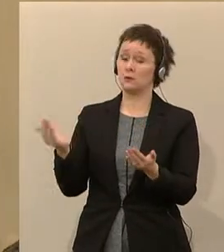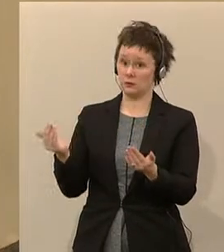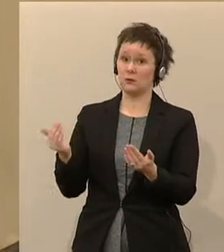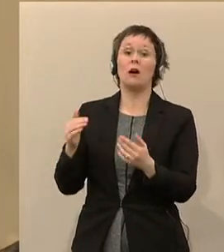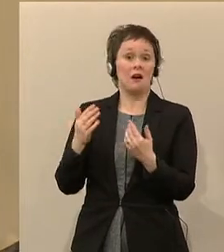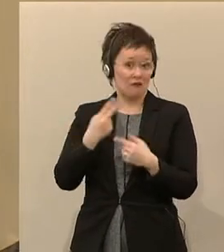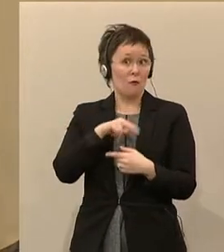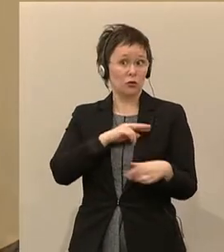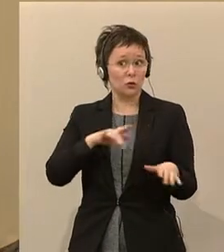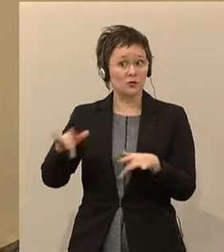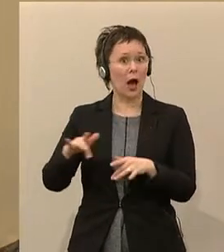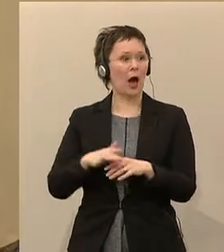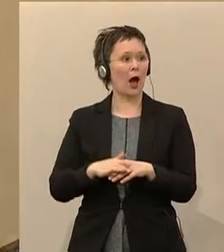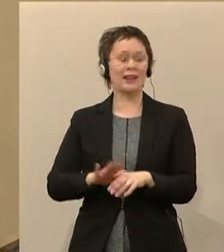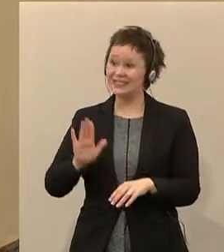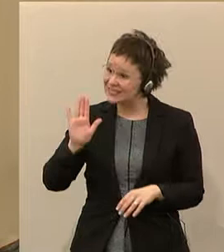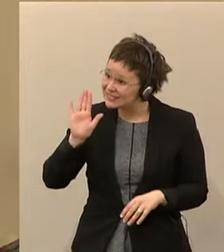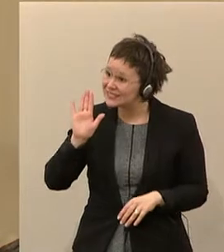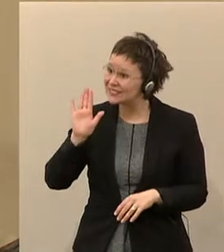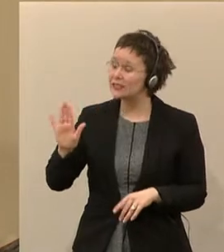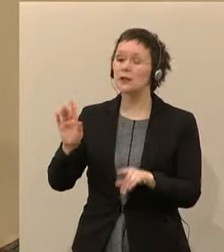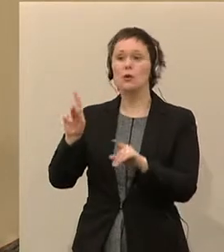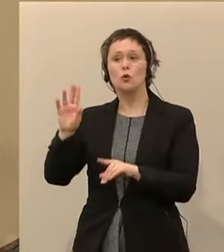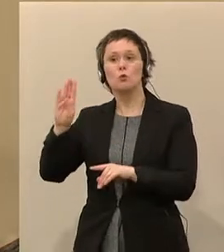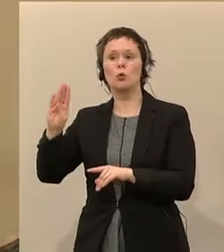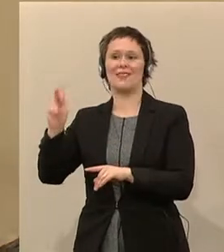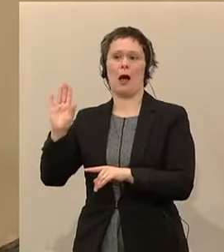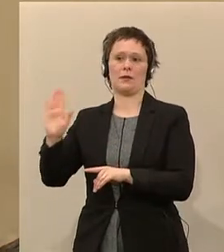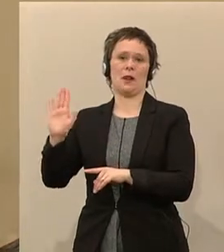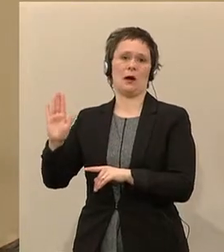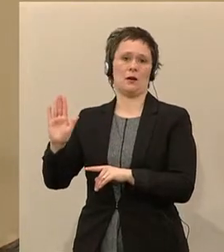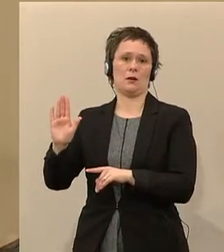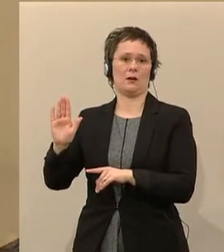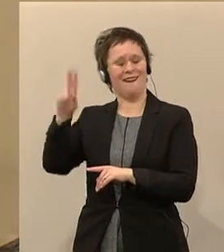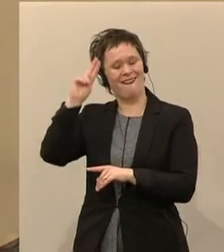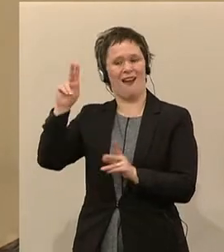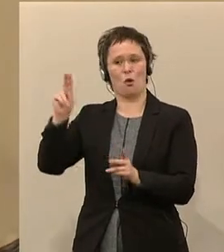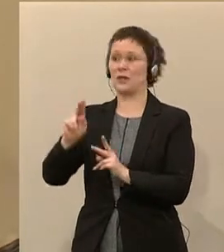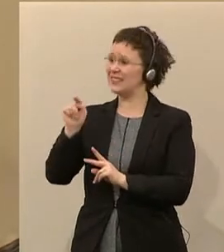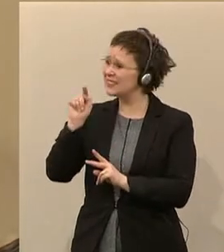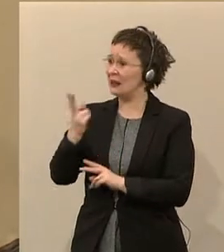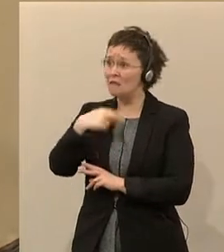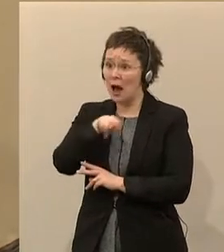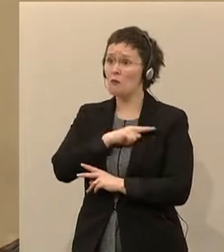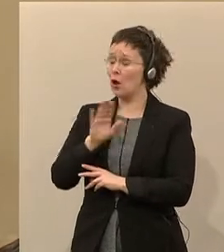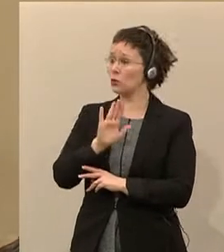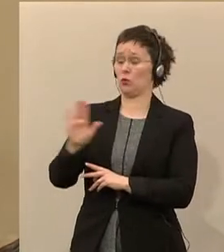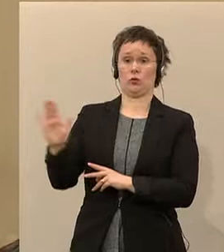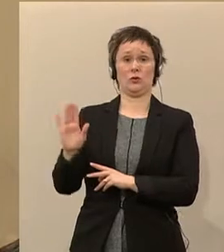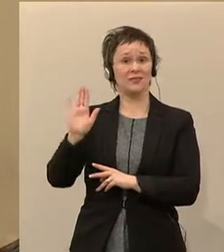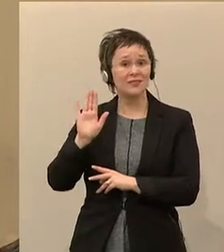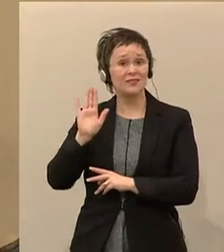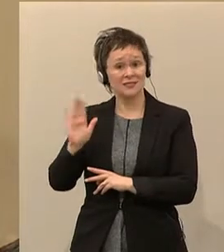haben, und an der Spitze Ihr Bundeskanzler Sebastian Kurz, Sie haben Verantwortung, weil Sie haben diese Ideologie mit